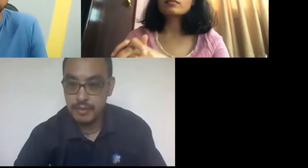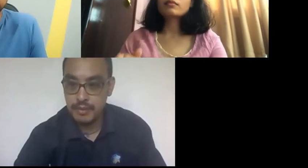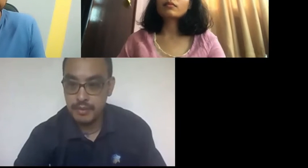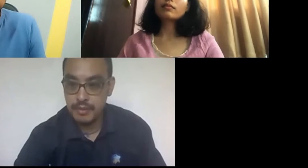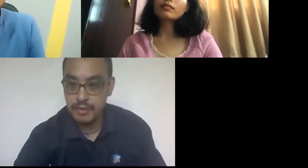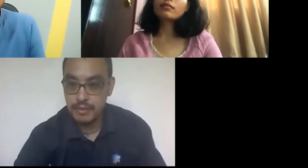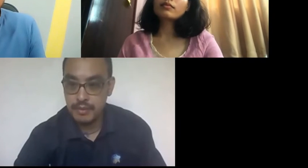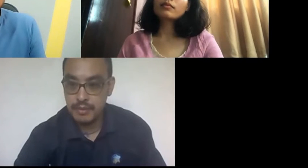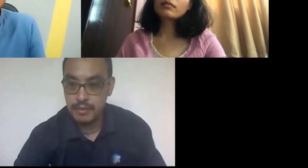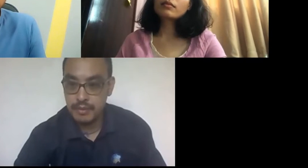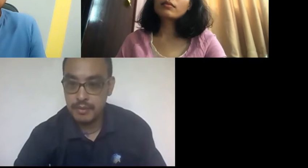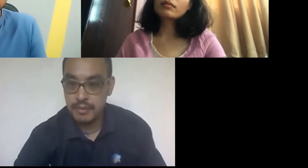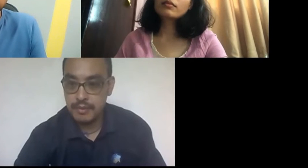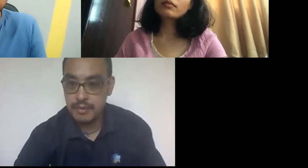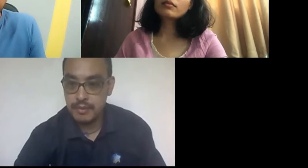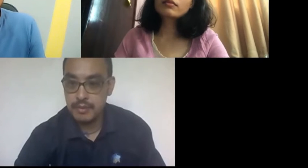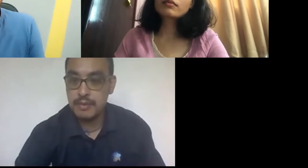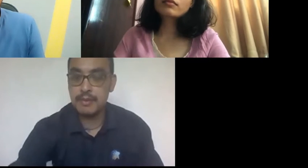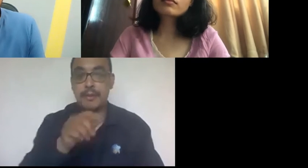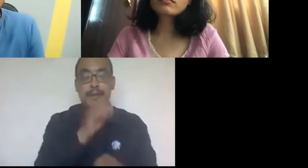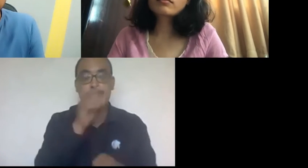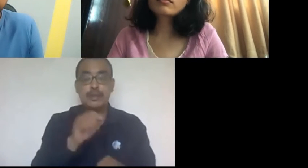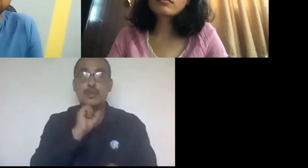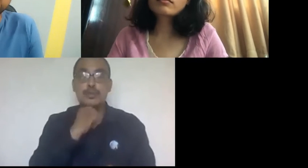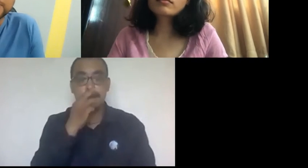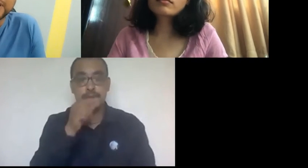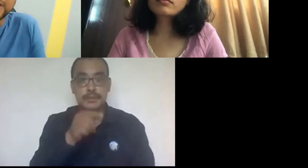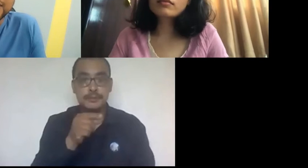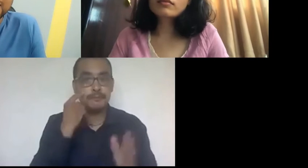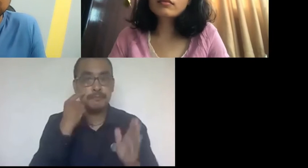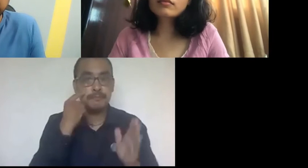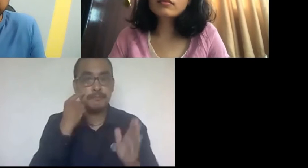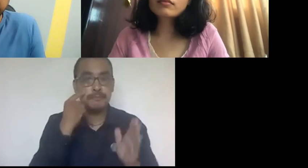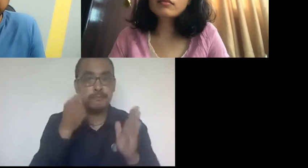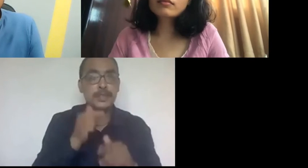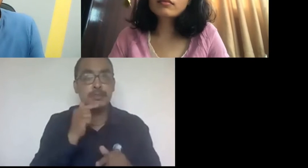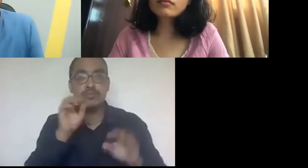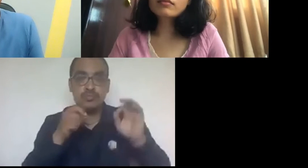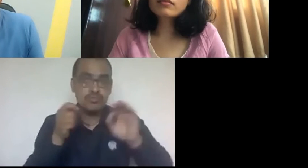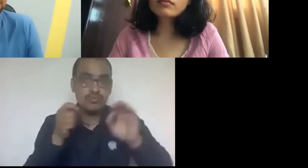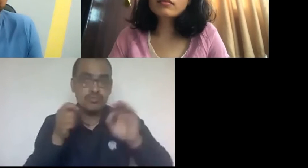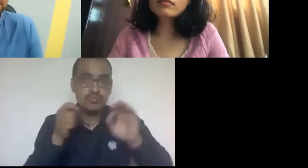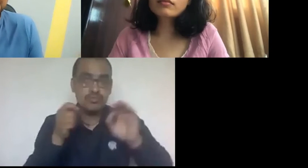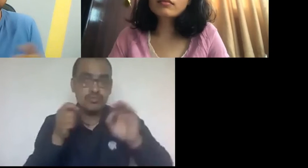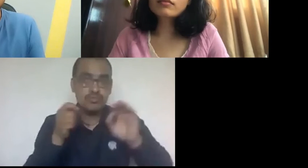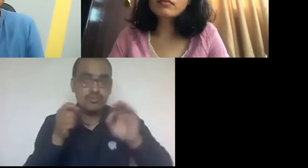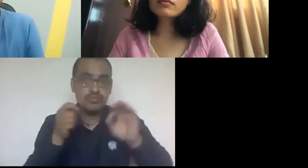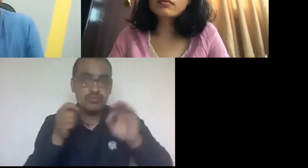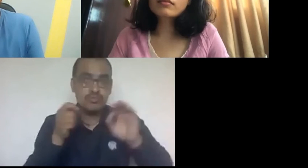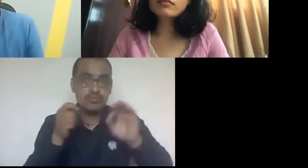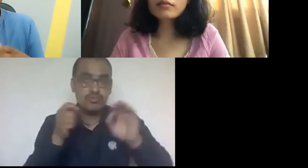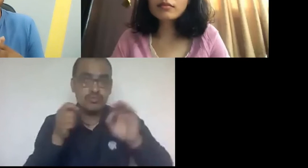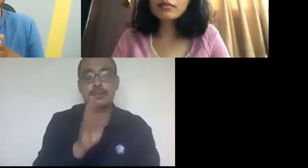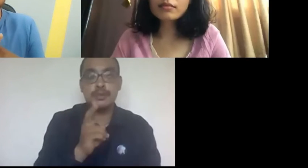छ, स्किल छ, उहाँले चाहिँ यो उमेरमा आएर आफ्नो स्किल देखाएर चाहिँ वाहवाही पनि पाइरहनु भएको पनि मैले देखेँ. सो यो चाहिँ